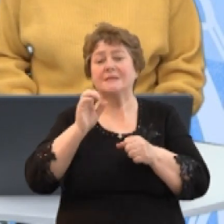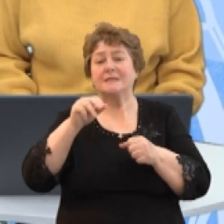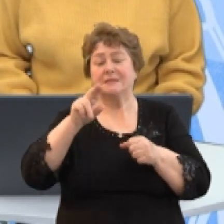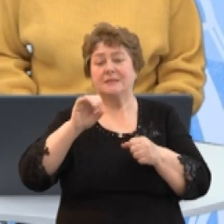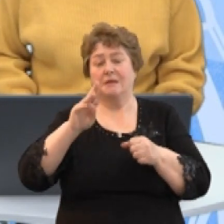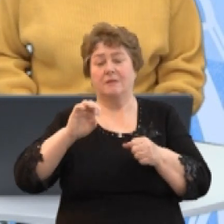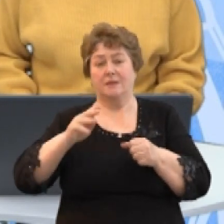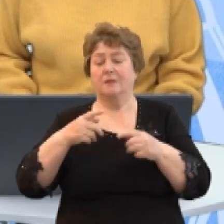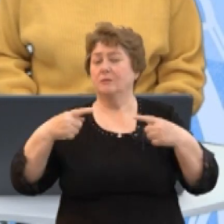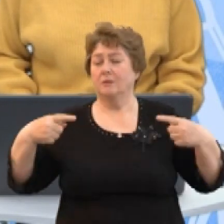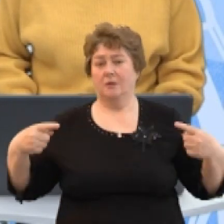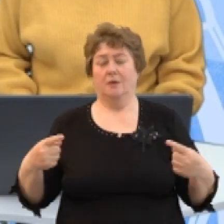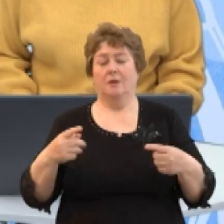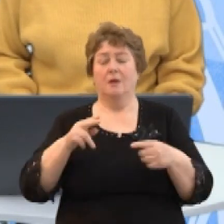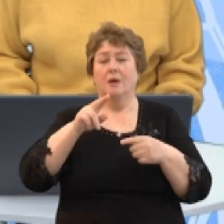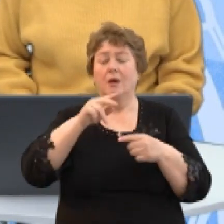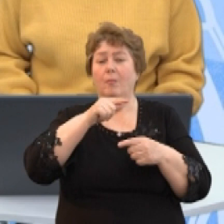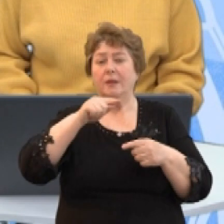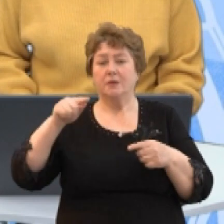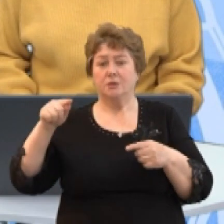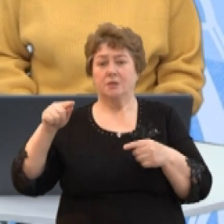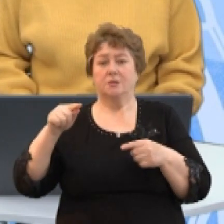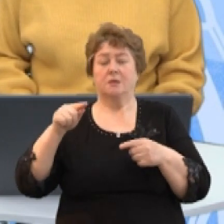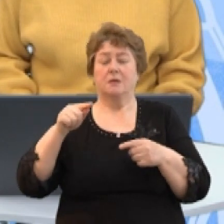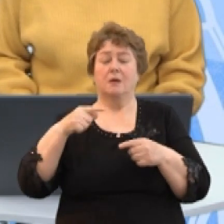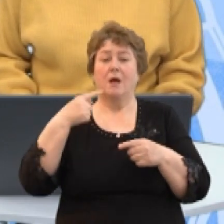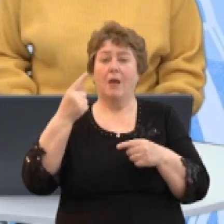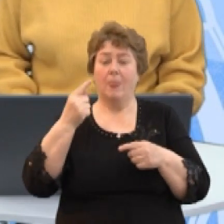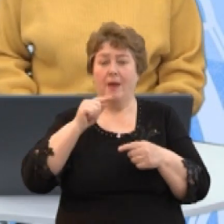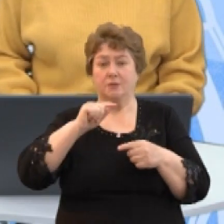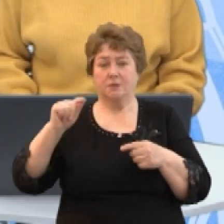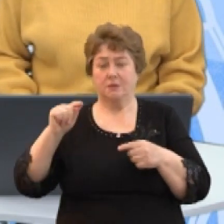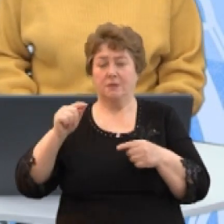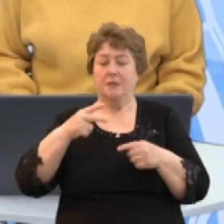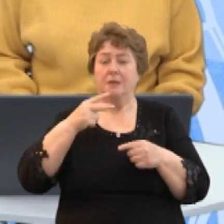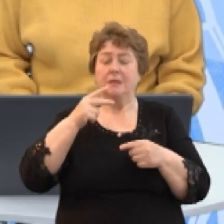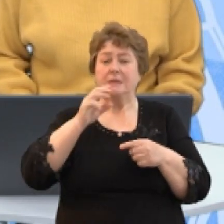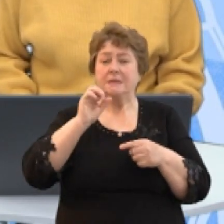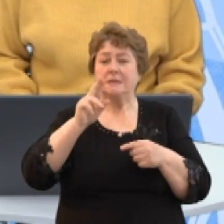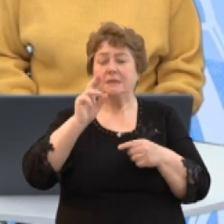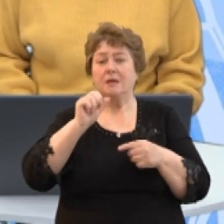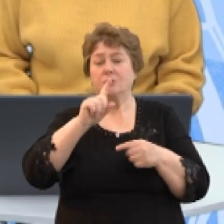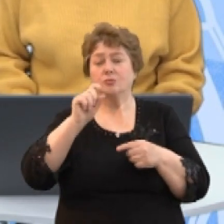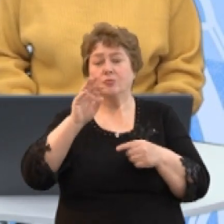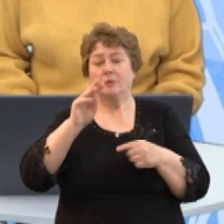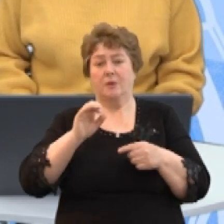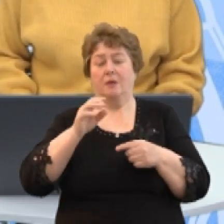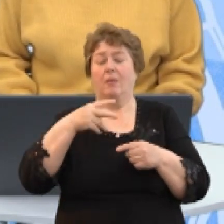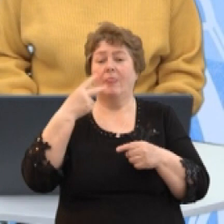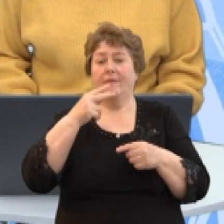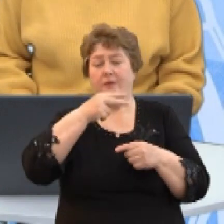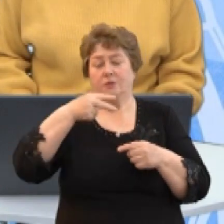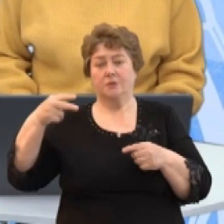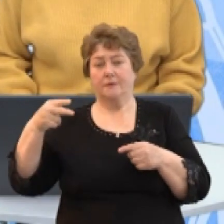далее подлежащие в предложении мы подчеркиваем одной чертой а сказуемое подчеркиваем двумя